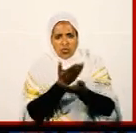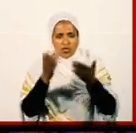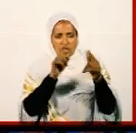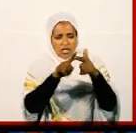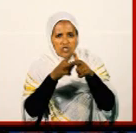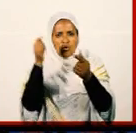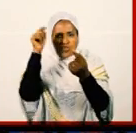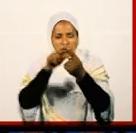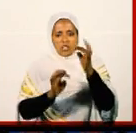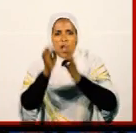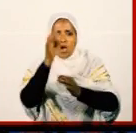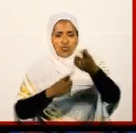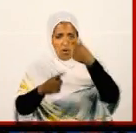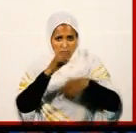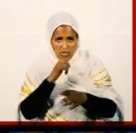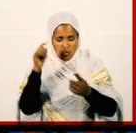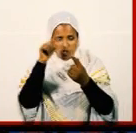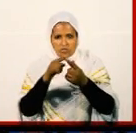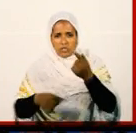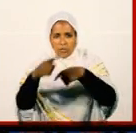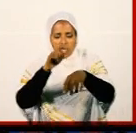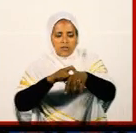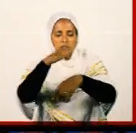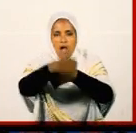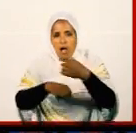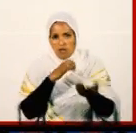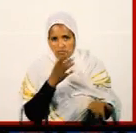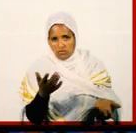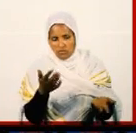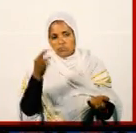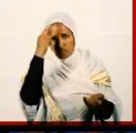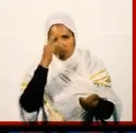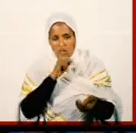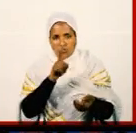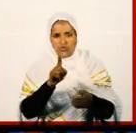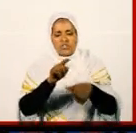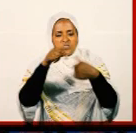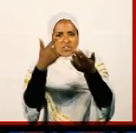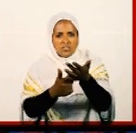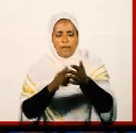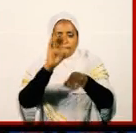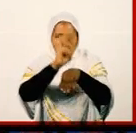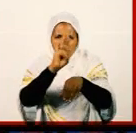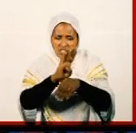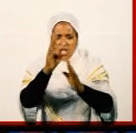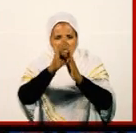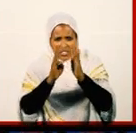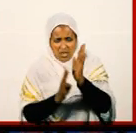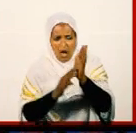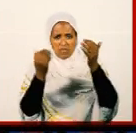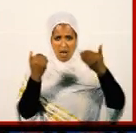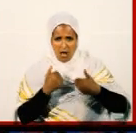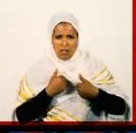እንግዲህ ወደዛ ወደ ታሪኳን መጣን ወደዛ ስንመጣ ግዜ ላለመፍጀት ተብሎ ግዜ ላለመፍጀት ፈልጌ ነው። ስለዚህ ልክ ቤተክርስቲያንም ስርዓቷ